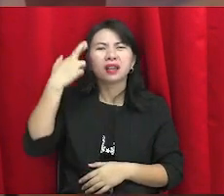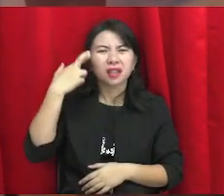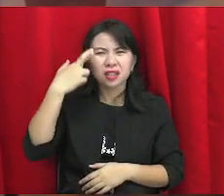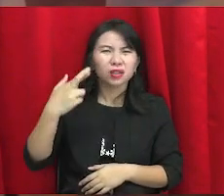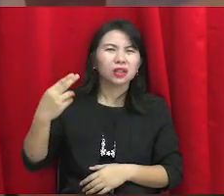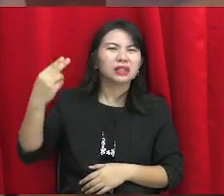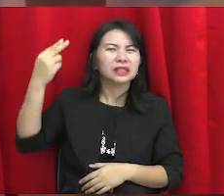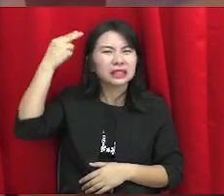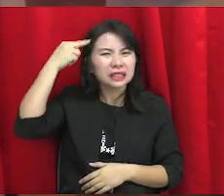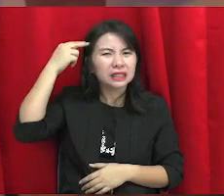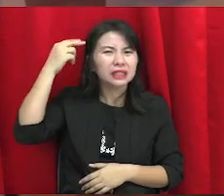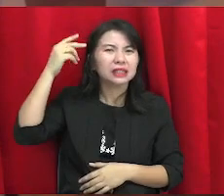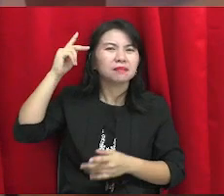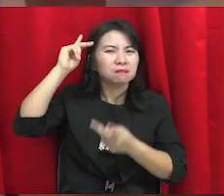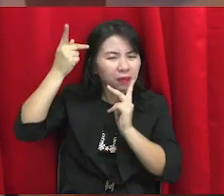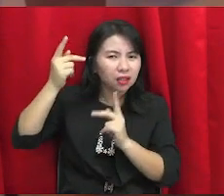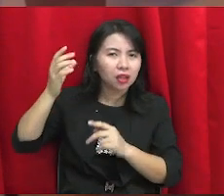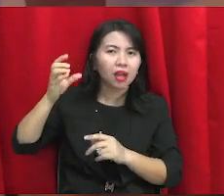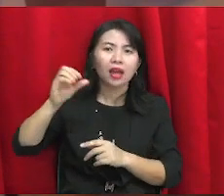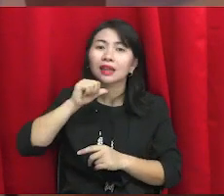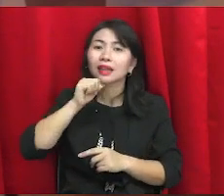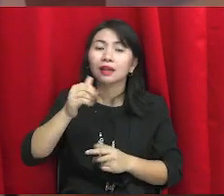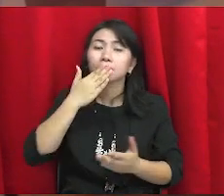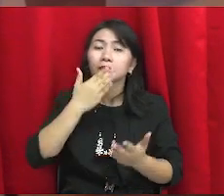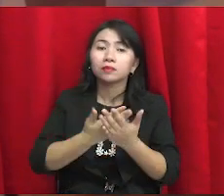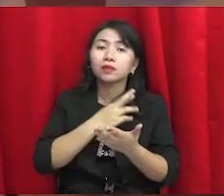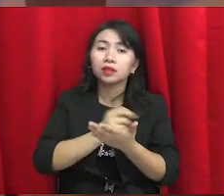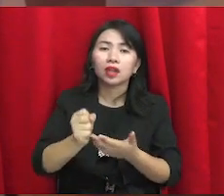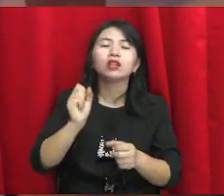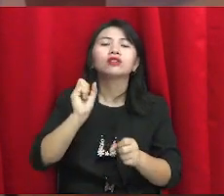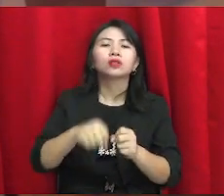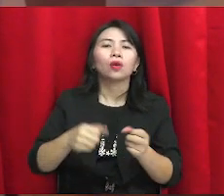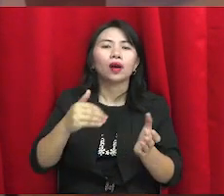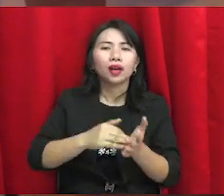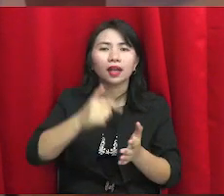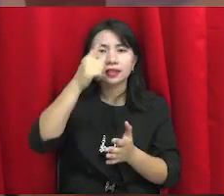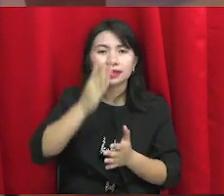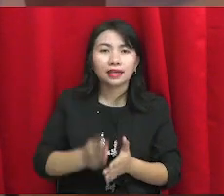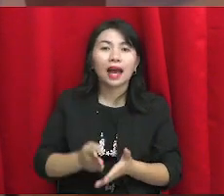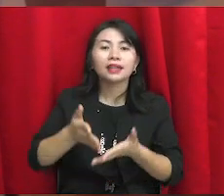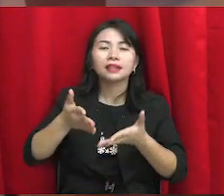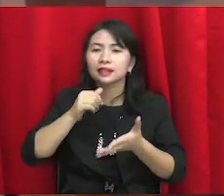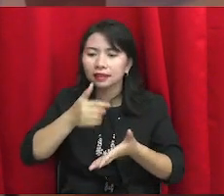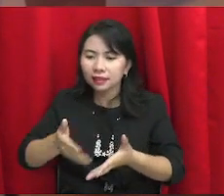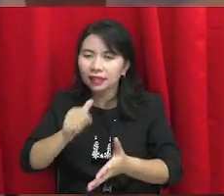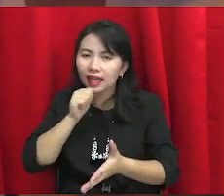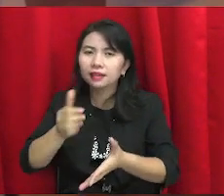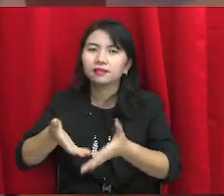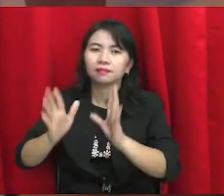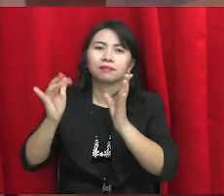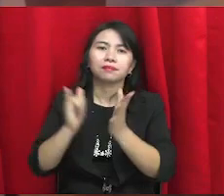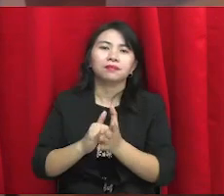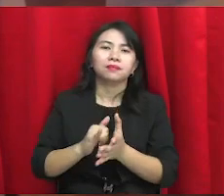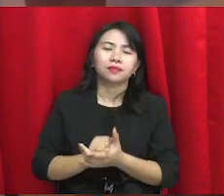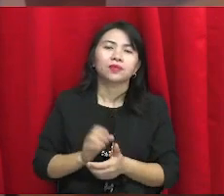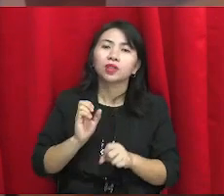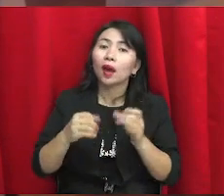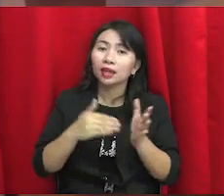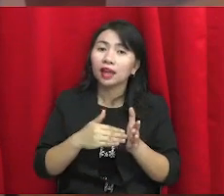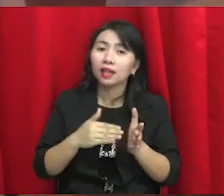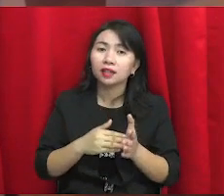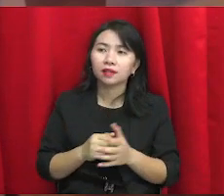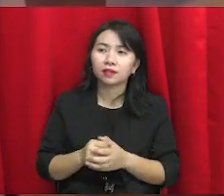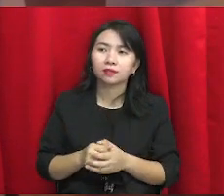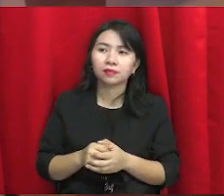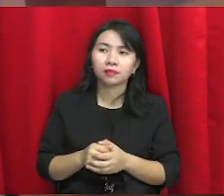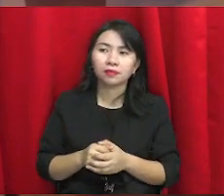na hindi right. maayos na pagsasama. Kaya hindi rin talaga papahintulutan ng Panginoon kung ganun yung mangyayari. So, kaya pag sinabi nga wow. na no Amen. Talaga,